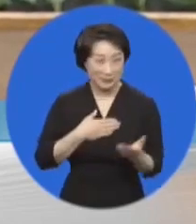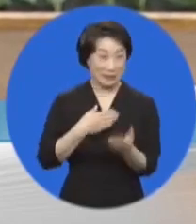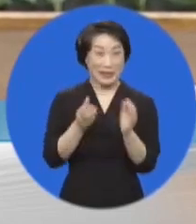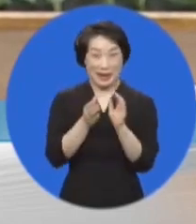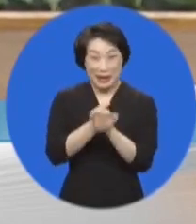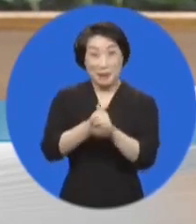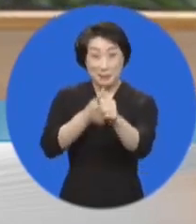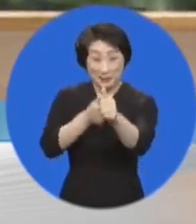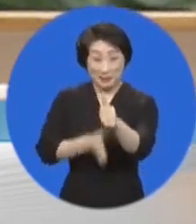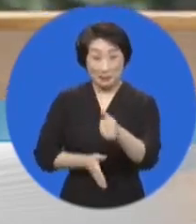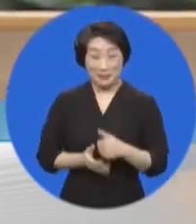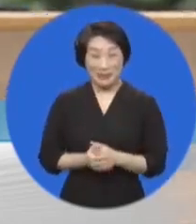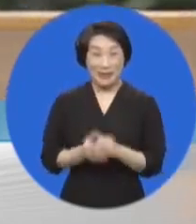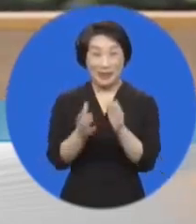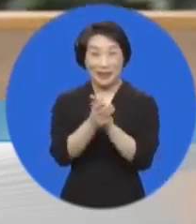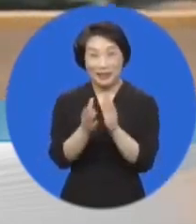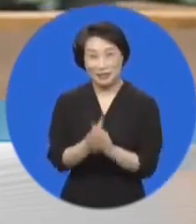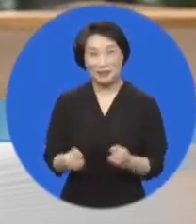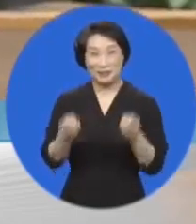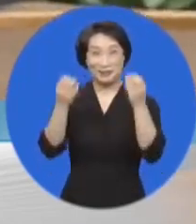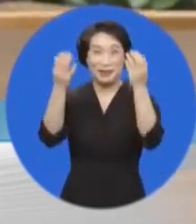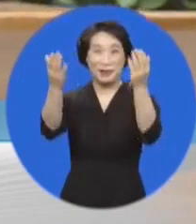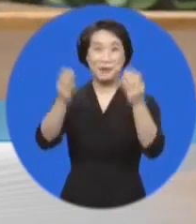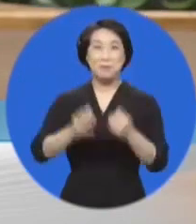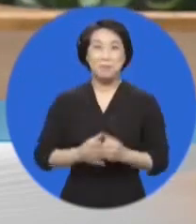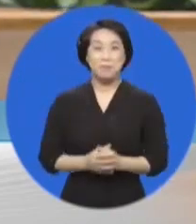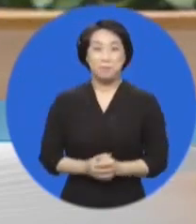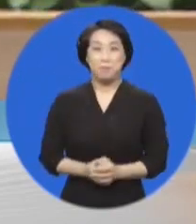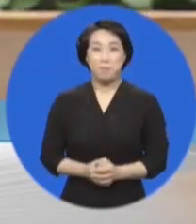아멘합시다. 할렐루야.